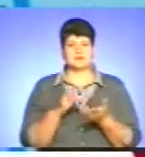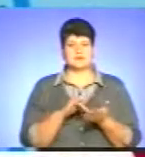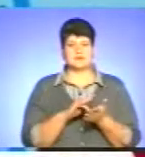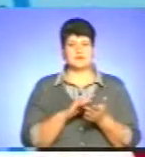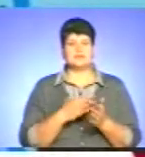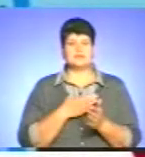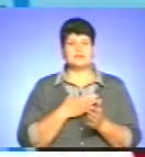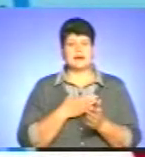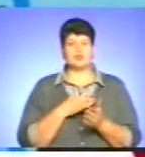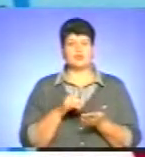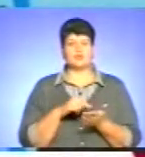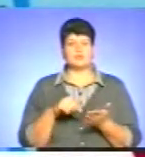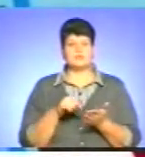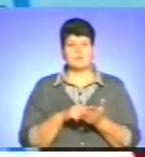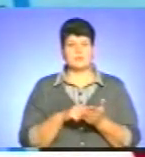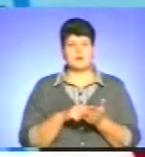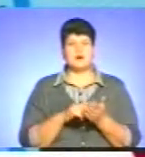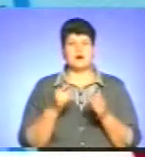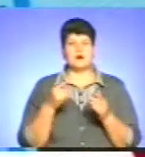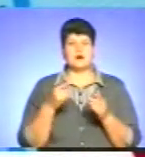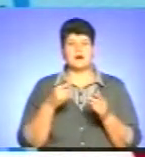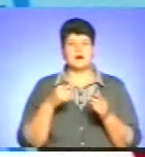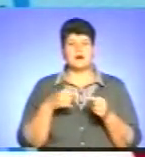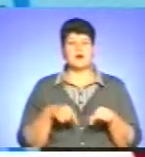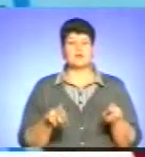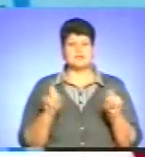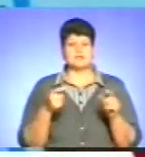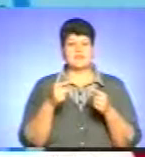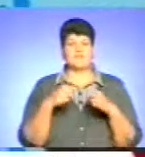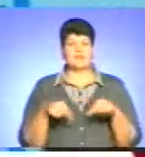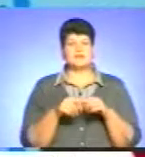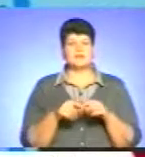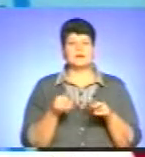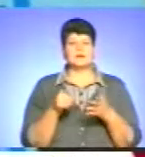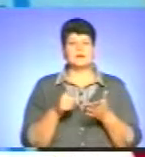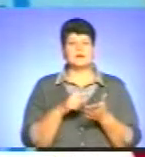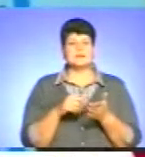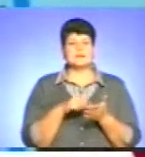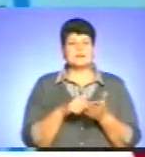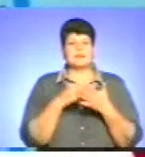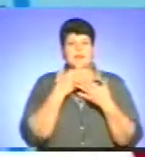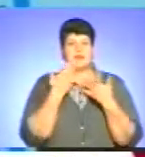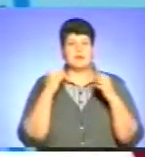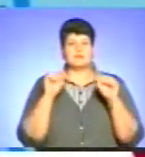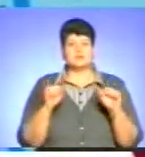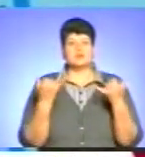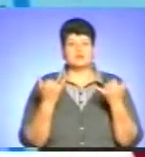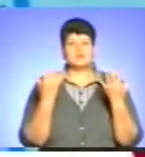міському тих акушерських відділеннях міських немає таких можливостей на сьогоднішній